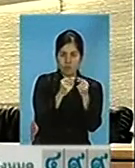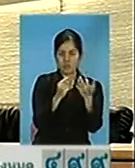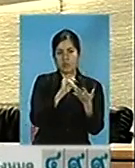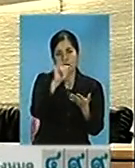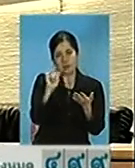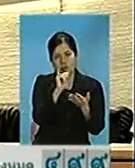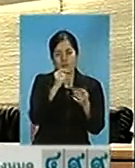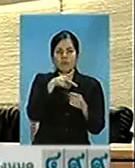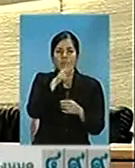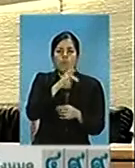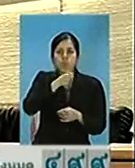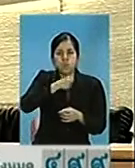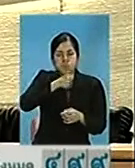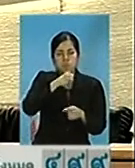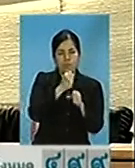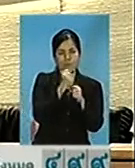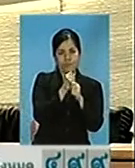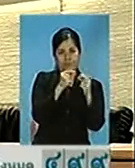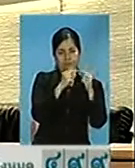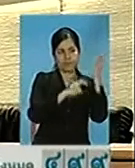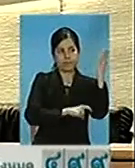ณปู่ผมทำสวนยางพารา